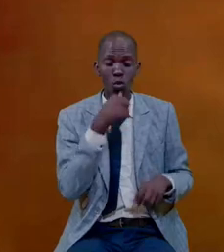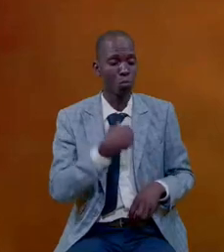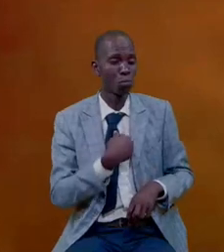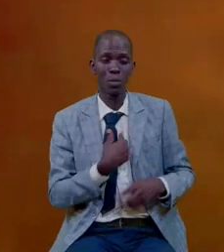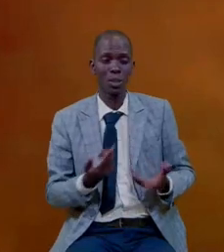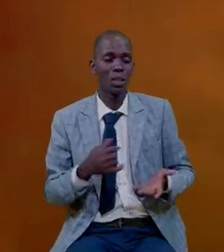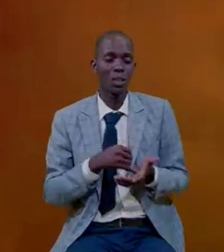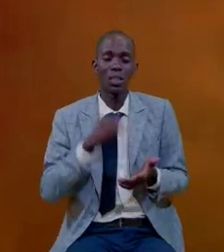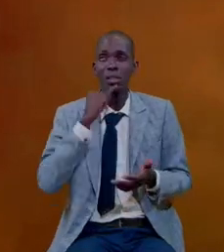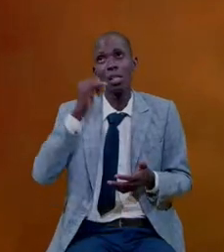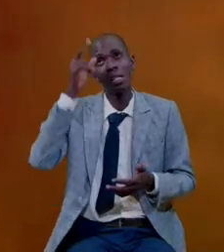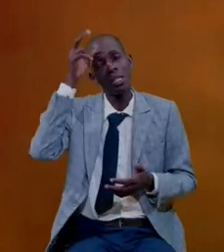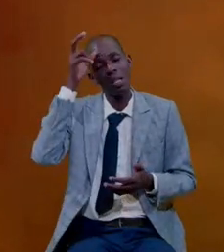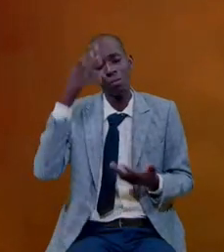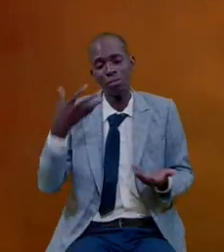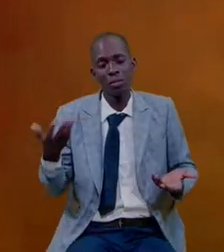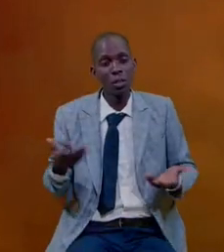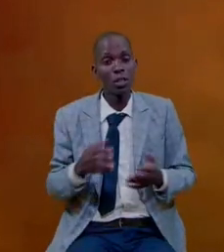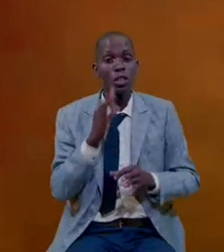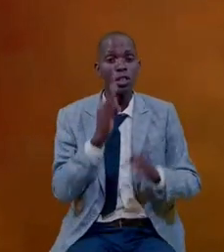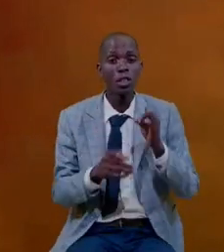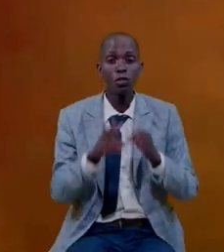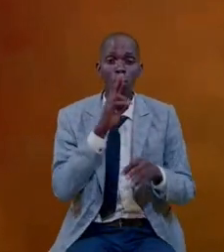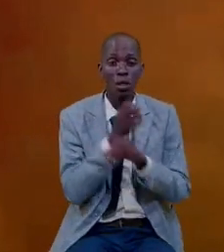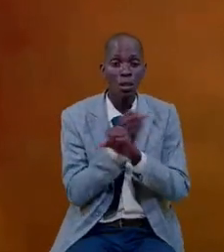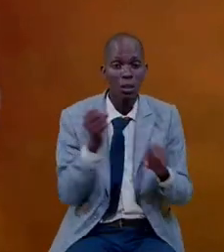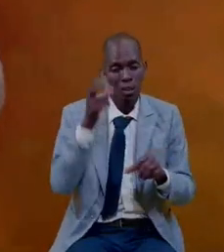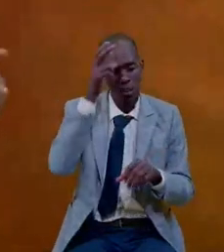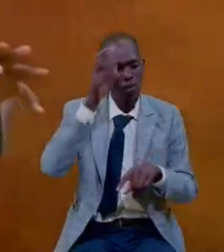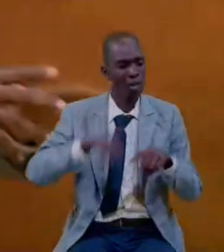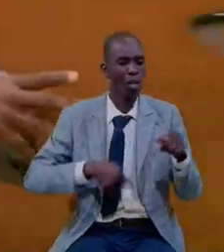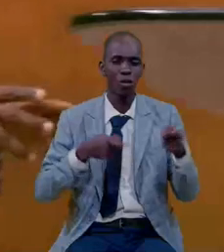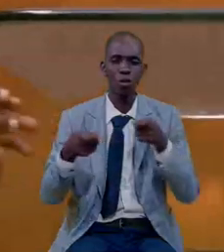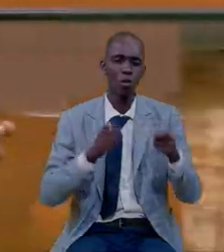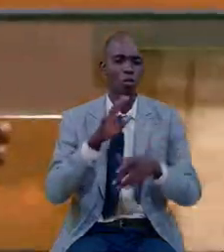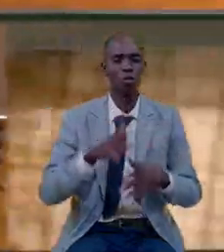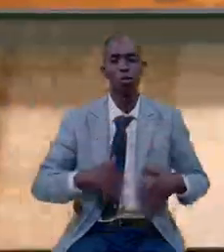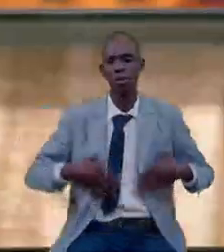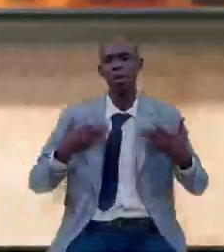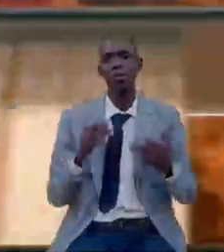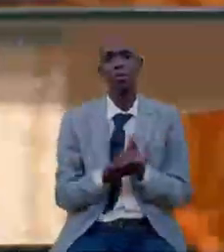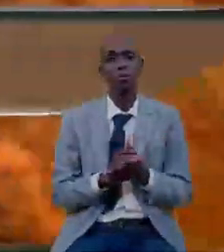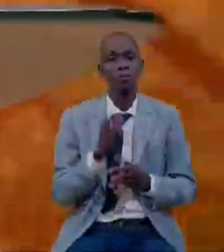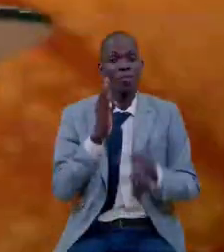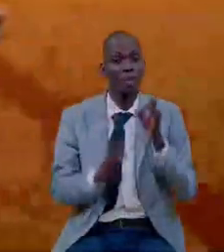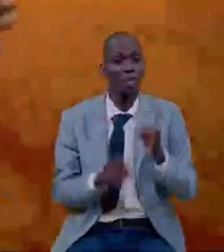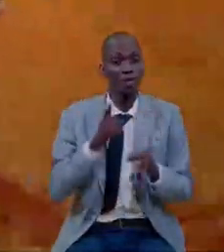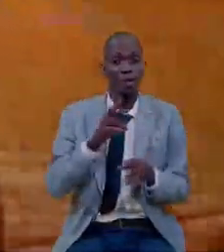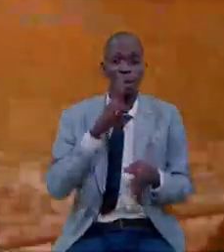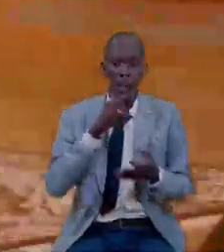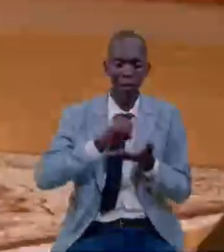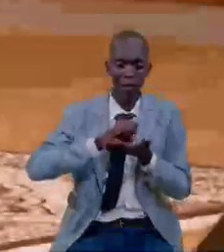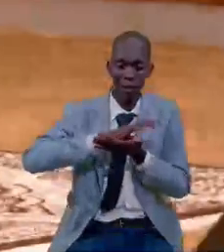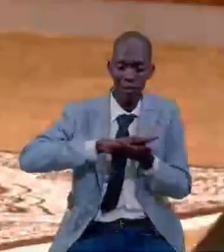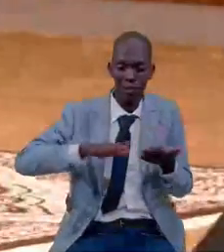sauvé, le diable ne sera pas au contrôle de ta vie. Si tu es sanctifié, le diable